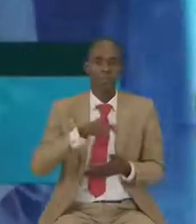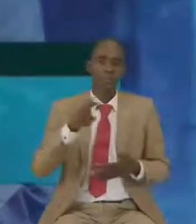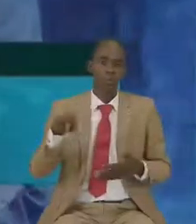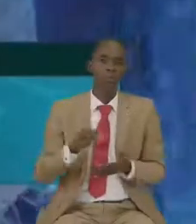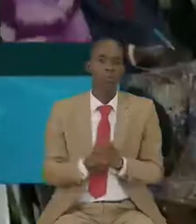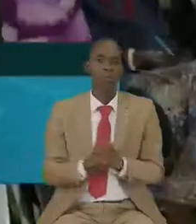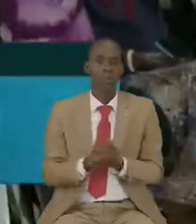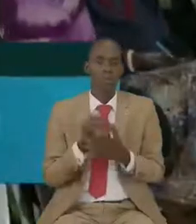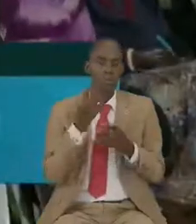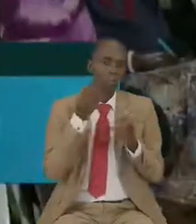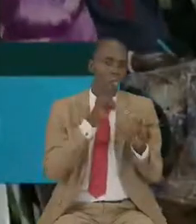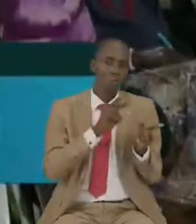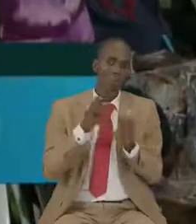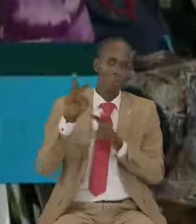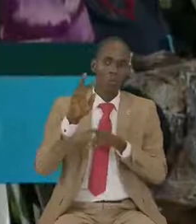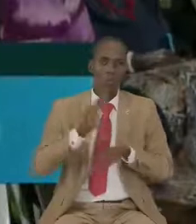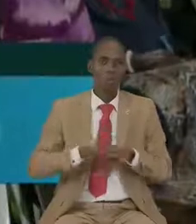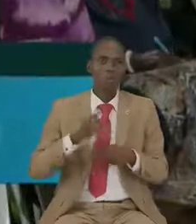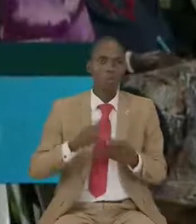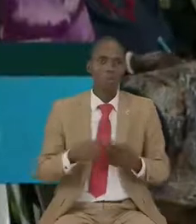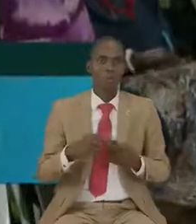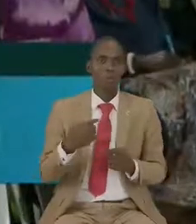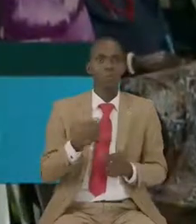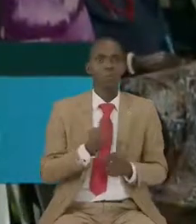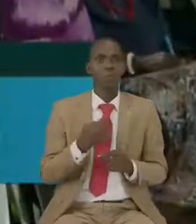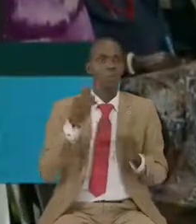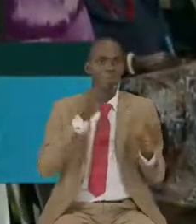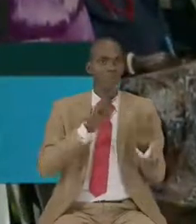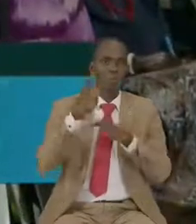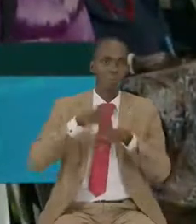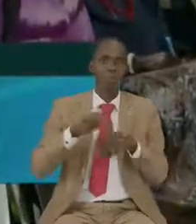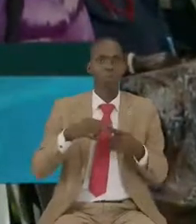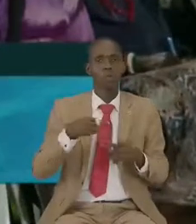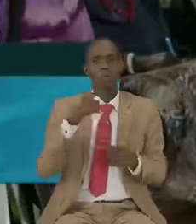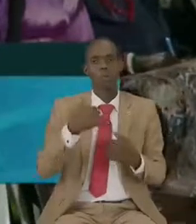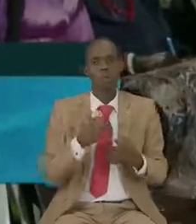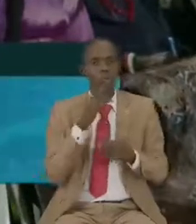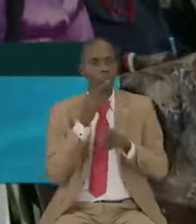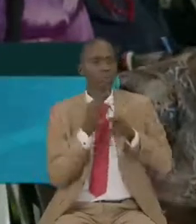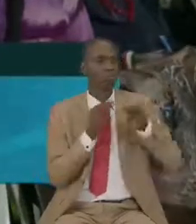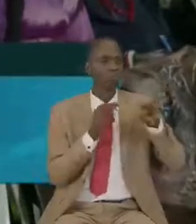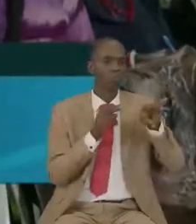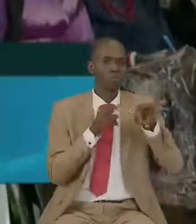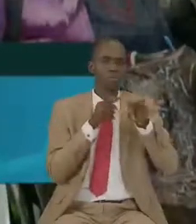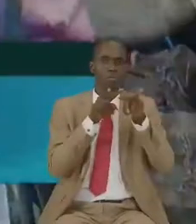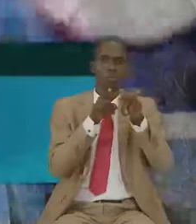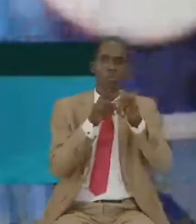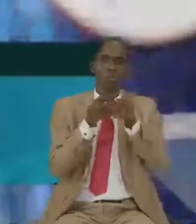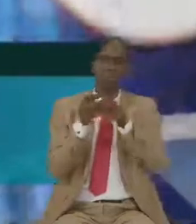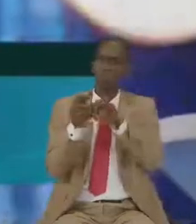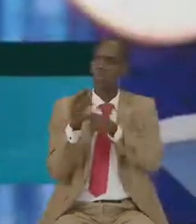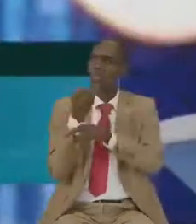45, verset 22. Tournez-vous vers moi, tournez-vous vers moi.